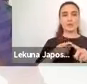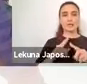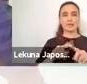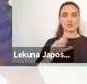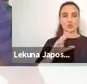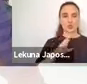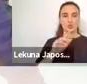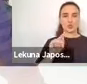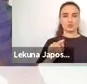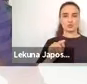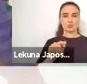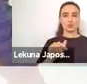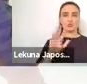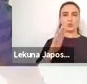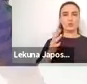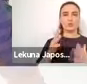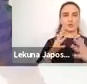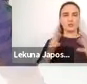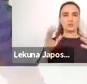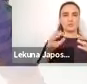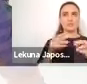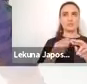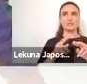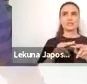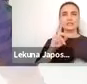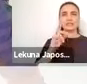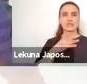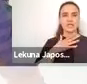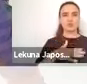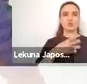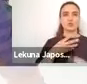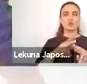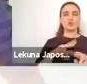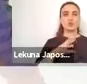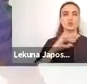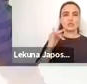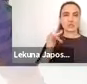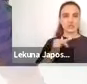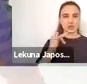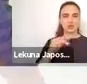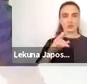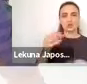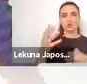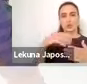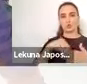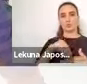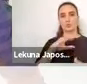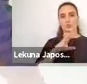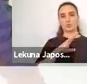გახდეს გამოწვევა, ეს იყოს სასიამოვნო, ეს იყოს საინტერესო და ჩართულობა იყოს